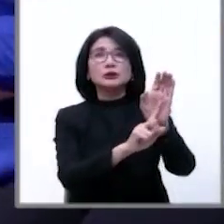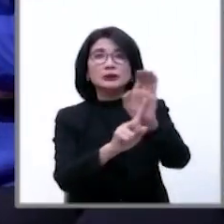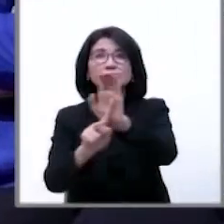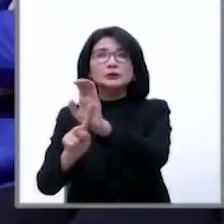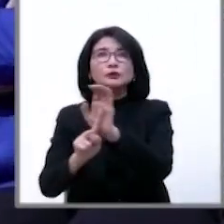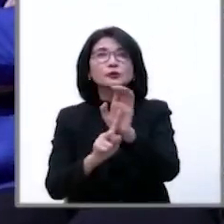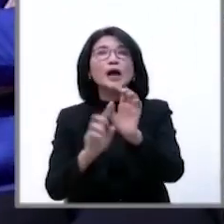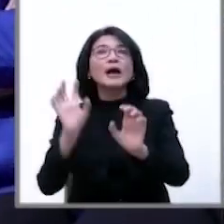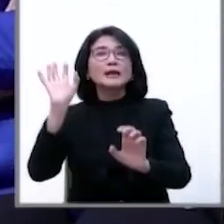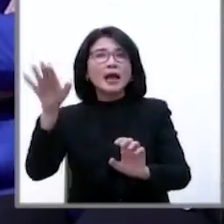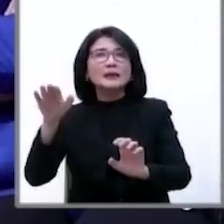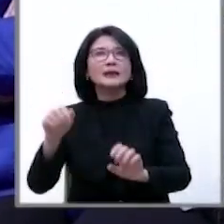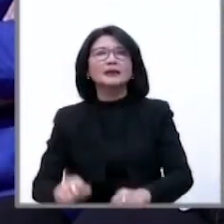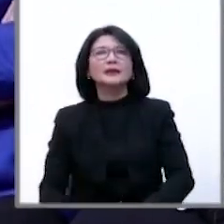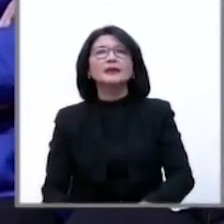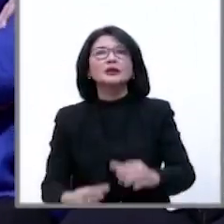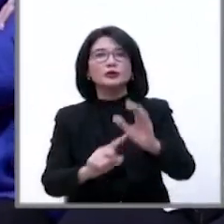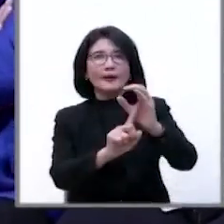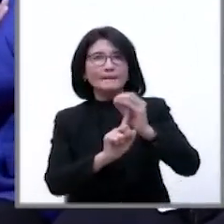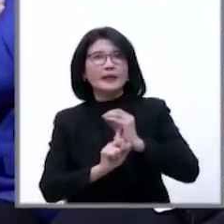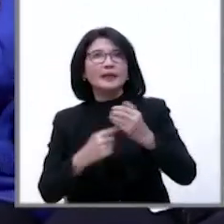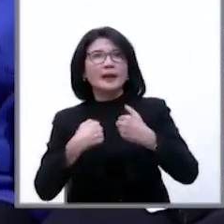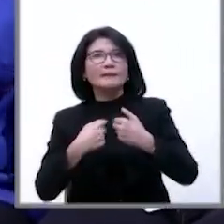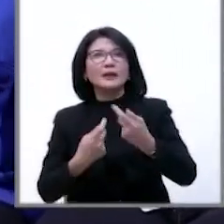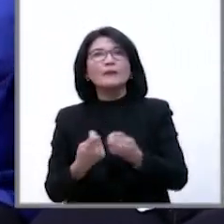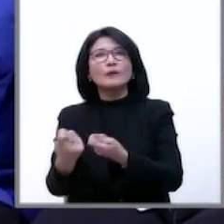hadirin dan juga kepada kami